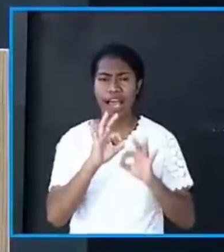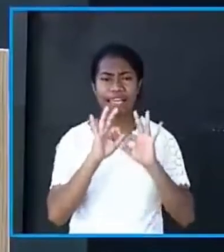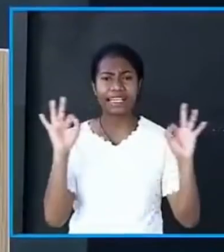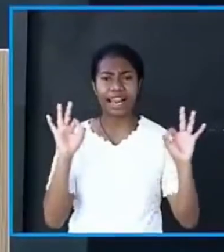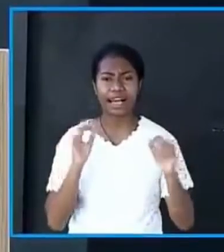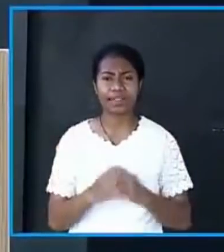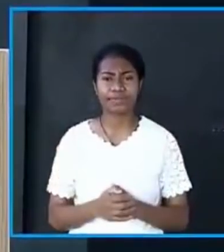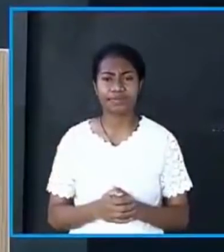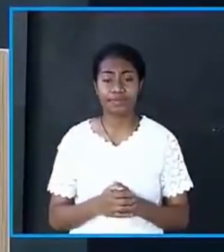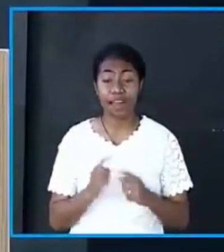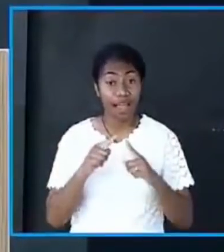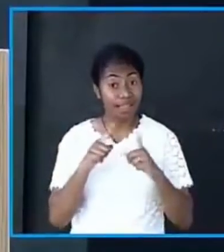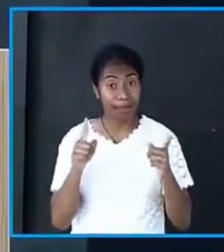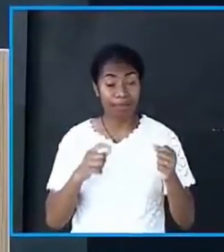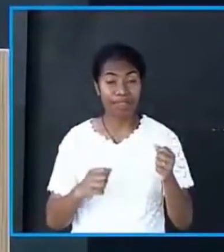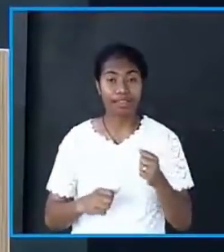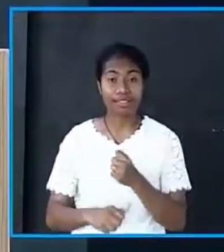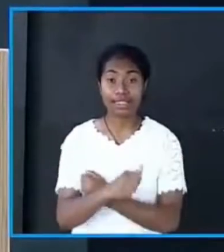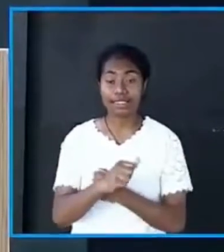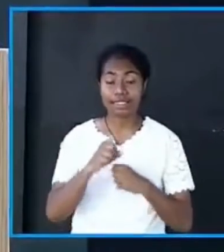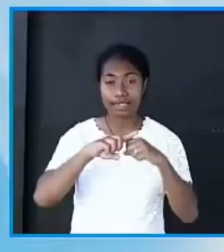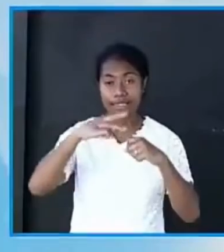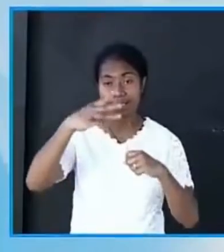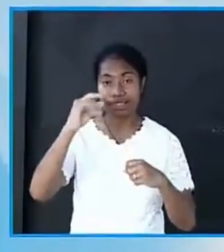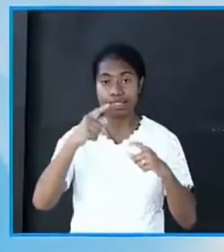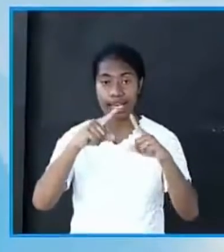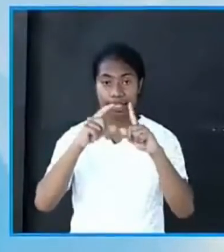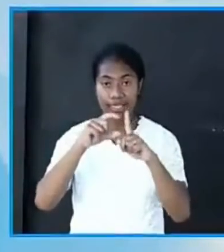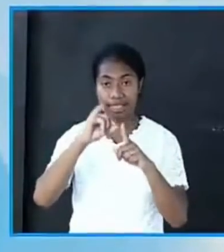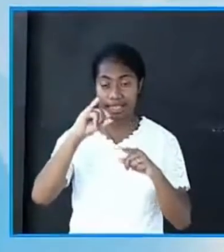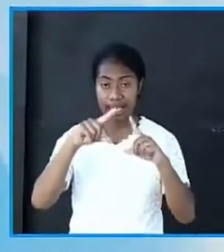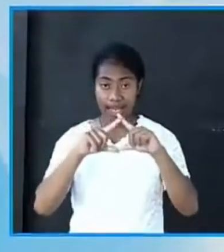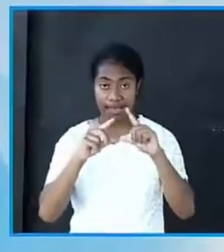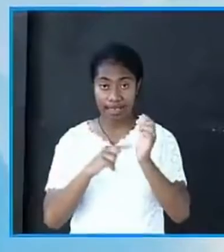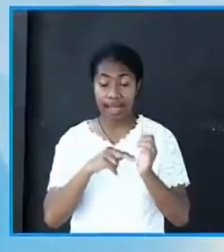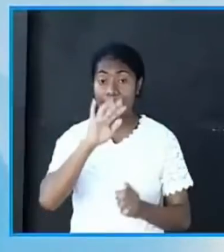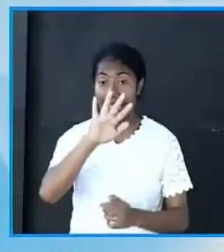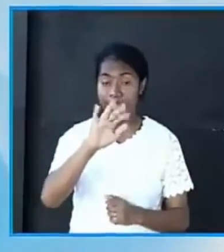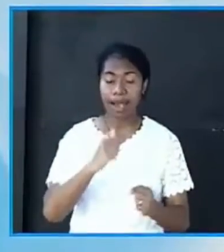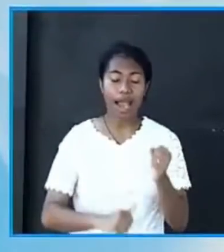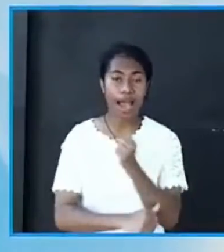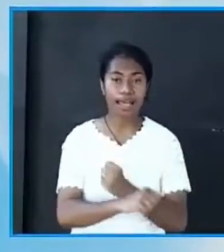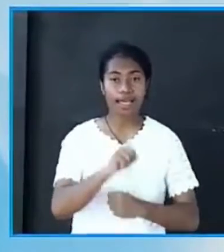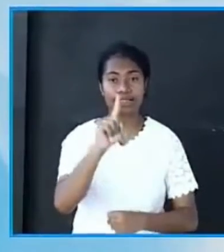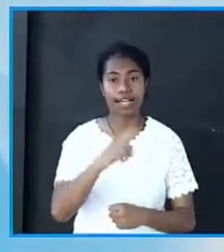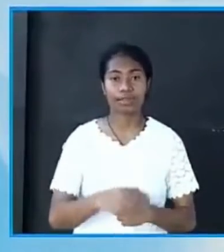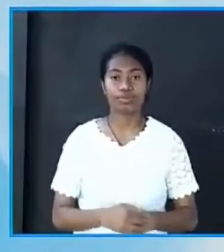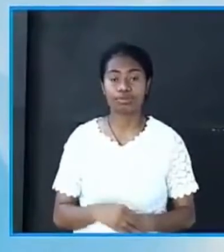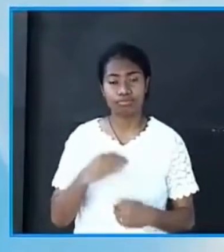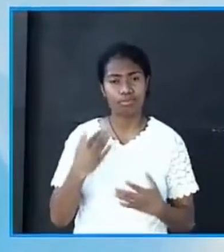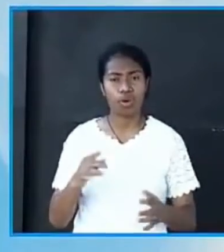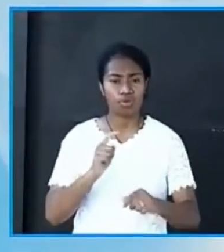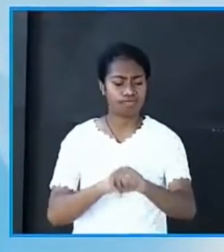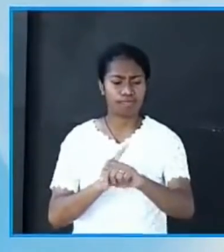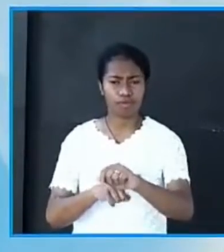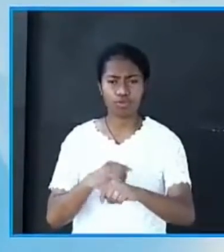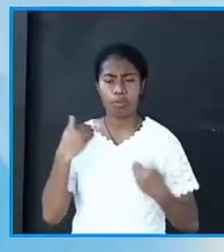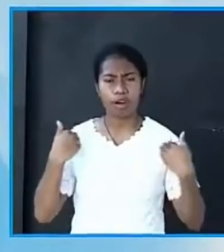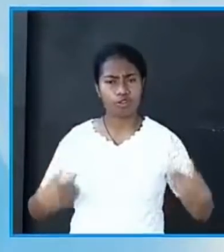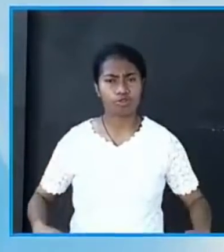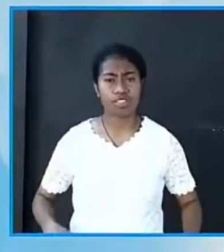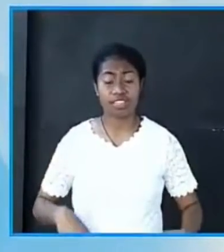kejadian 5 ayat Hai pada waktu manusia itu diciptakan oleh Allah